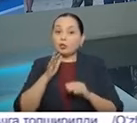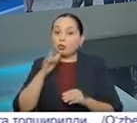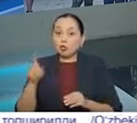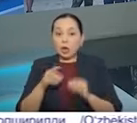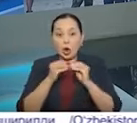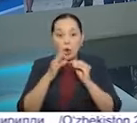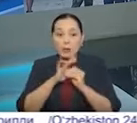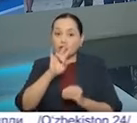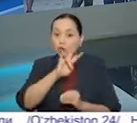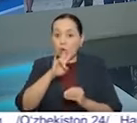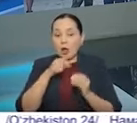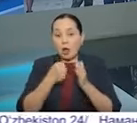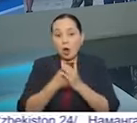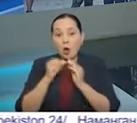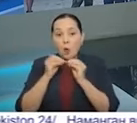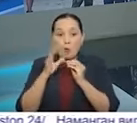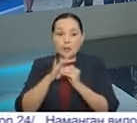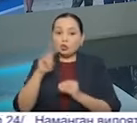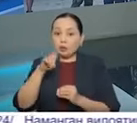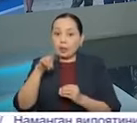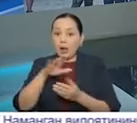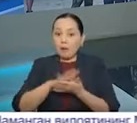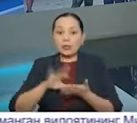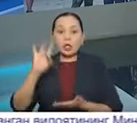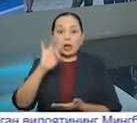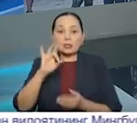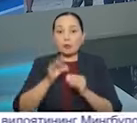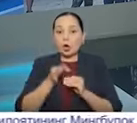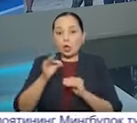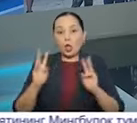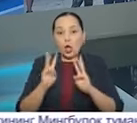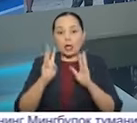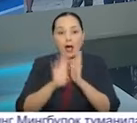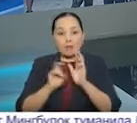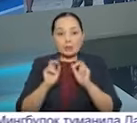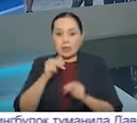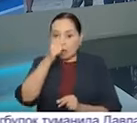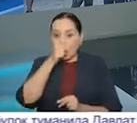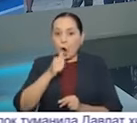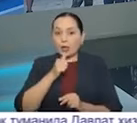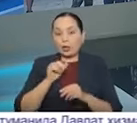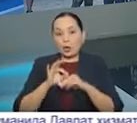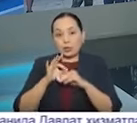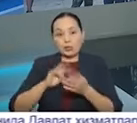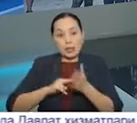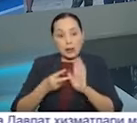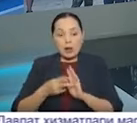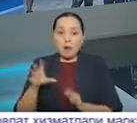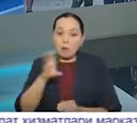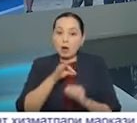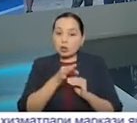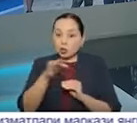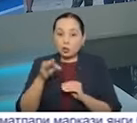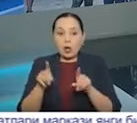yilning 15-noyabrdan 15-dekabrgacha respublika hududida yong'in xavfsizligi oyligi o'tkazilishi e'lon qilindi. Barcha